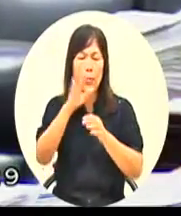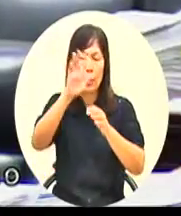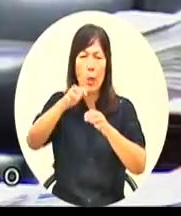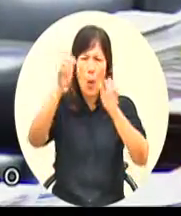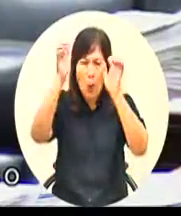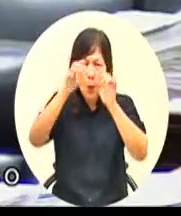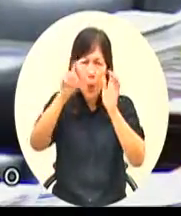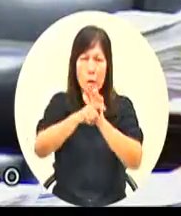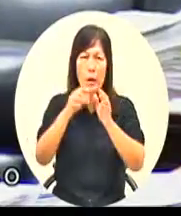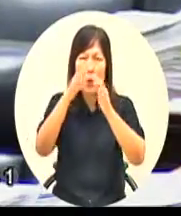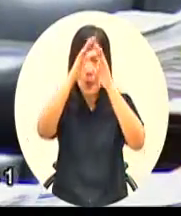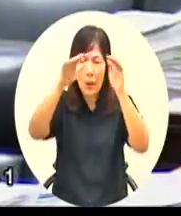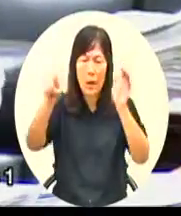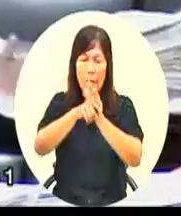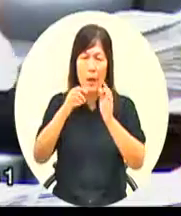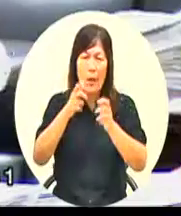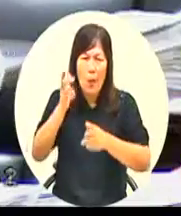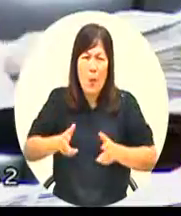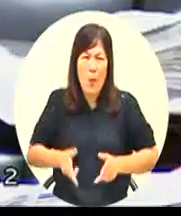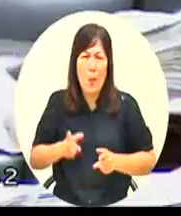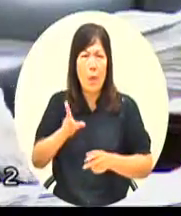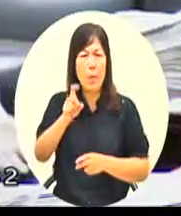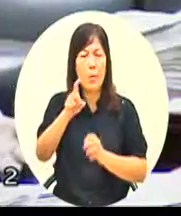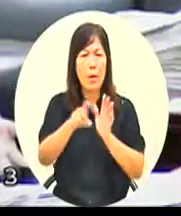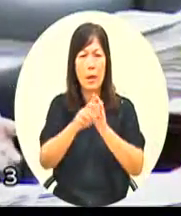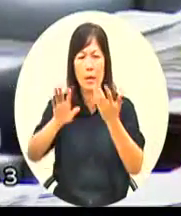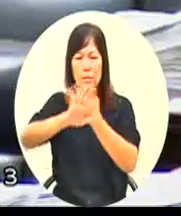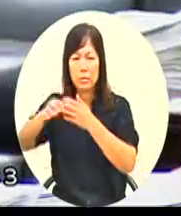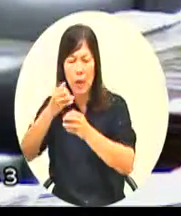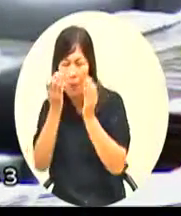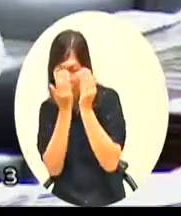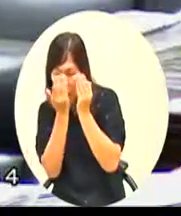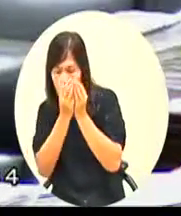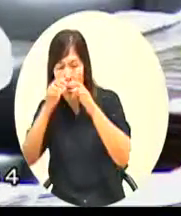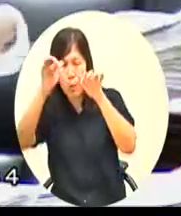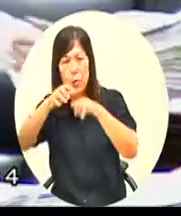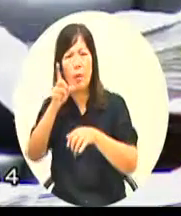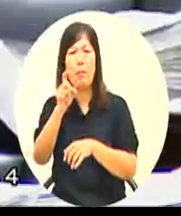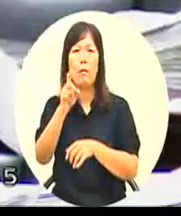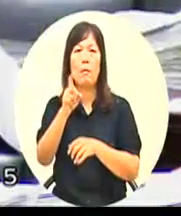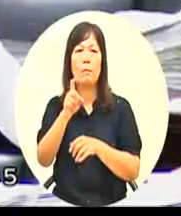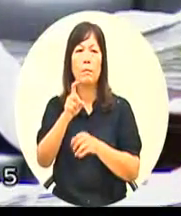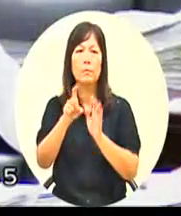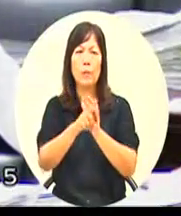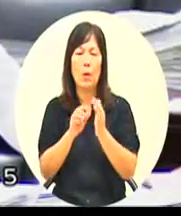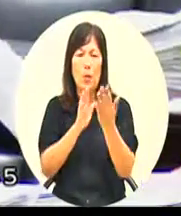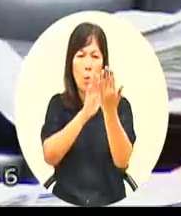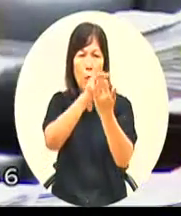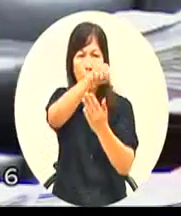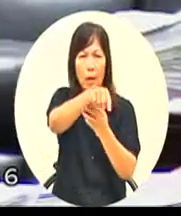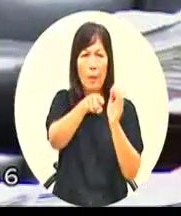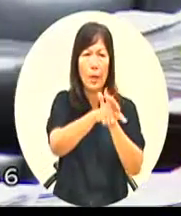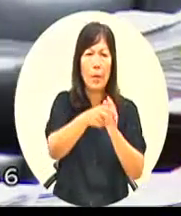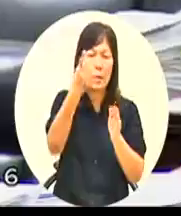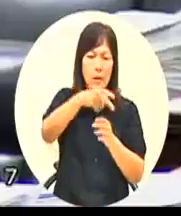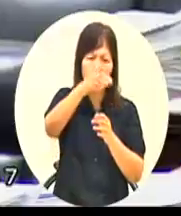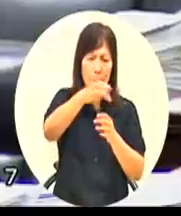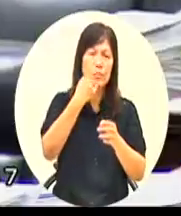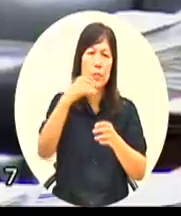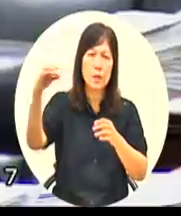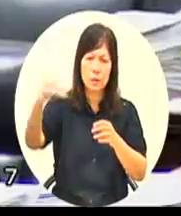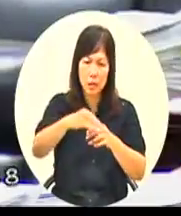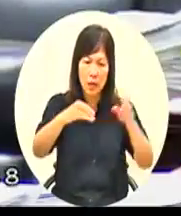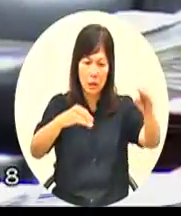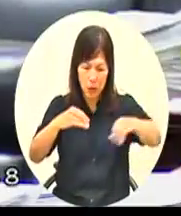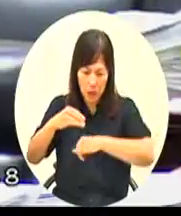一个巨雨，他们招不落位，因为那旁边都没有地方可以避。那如果说你叫他们躲到 对面来，然后等车来再跑过来，那是不可